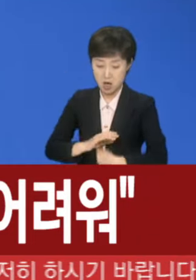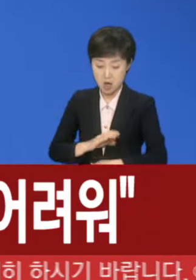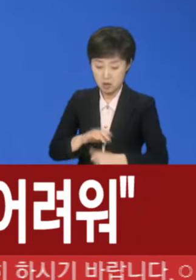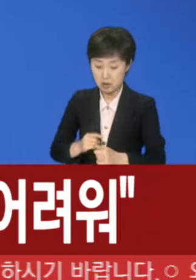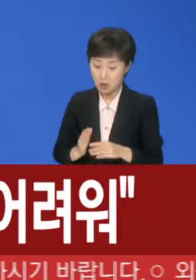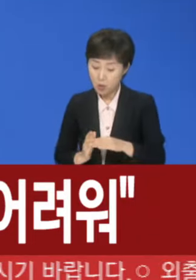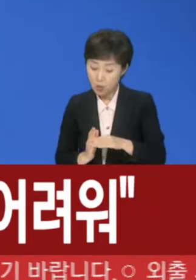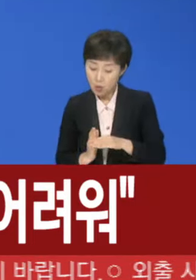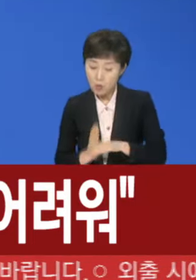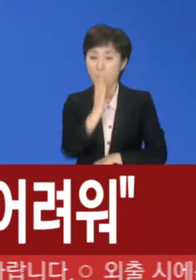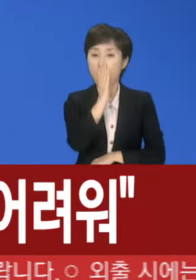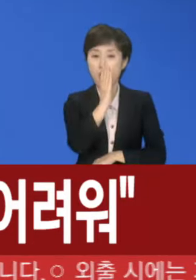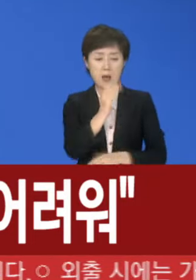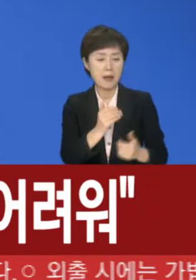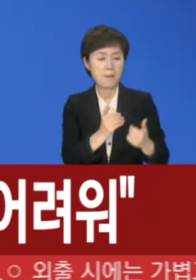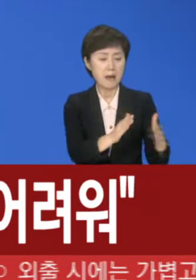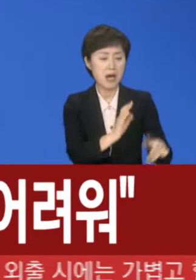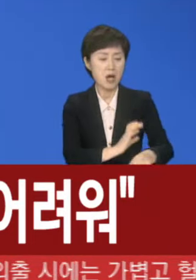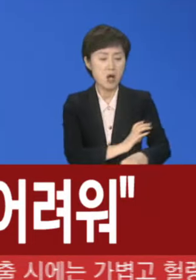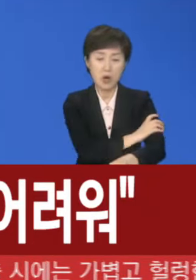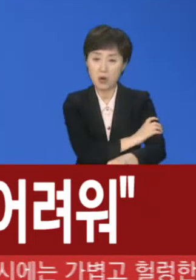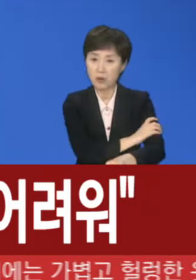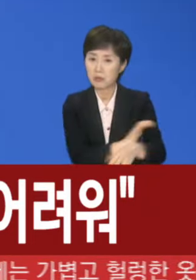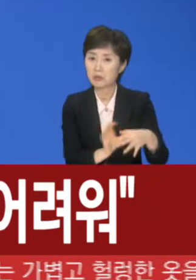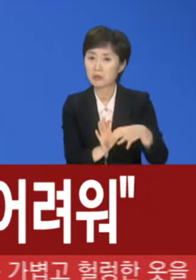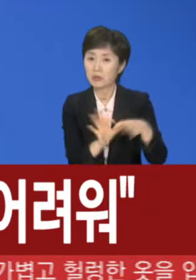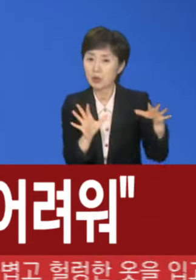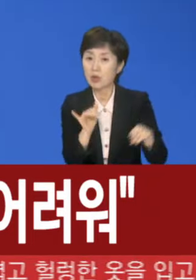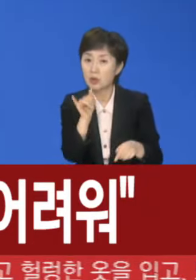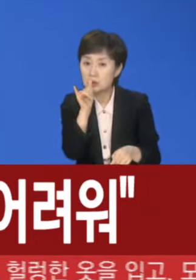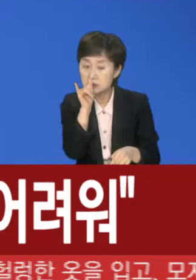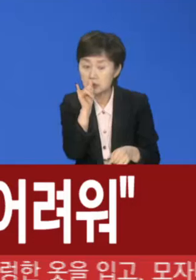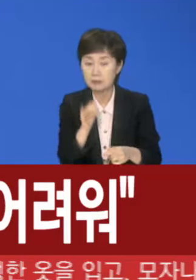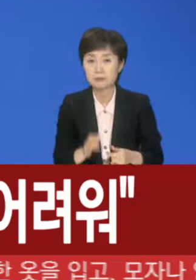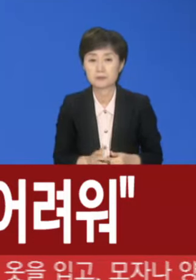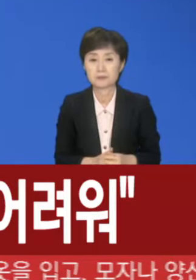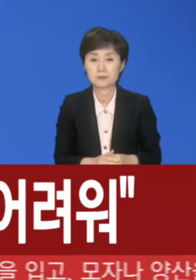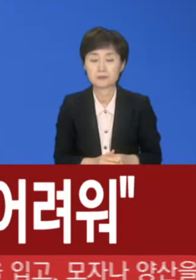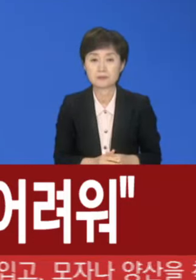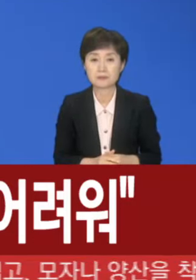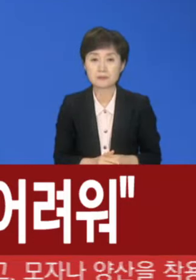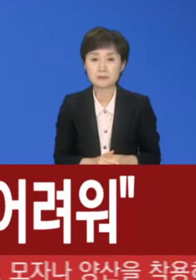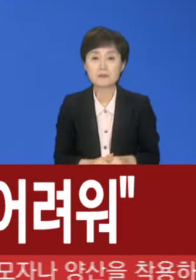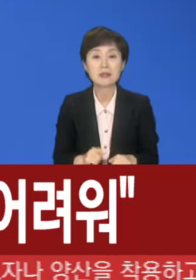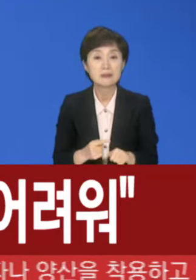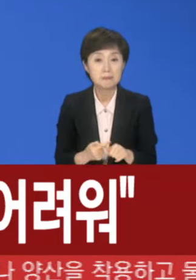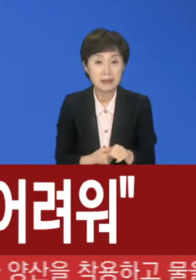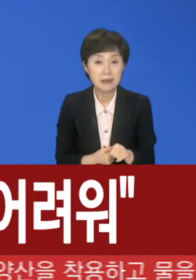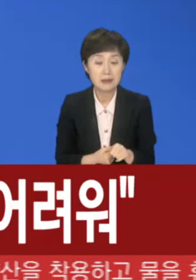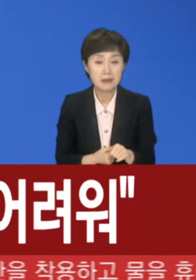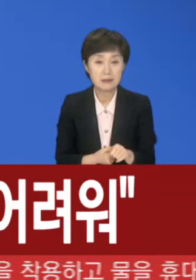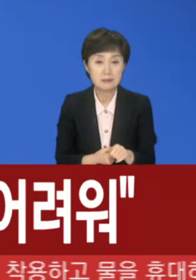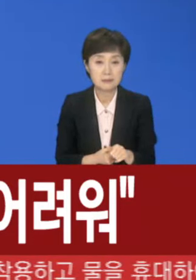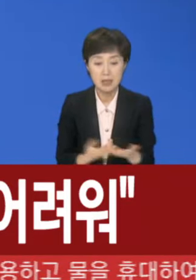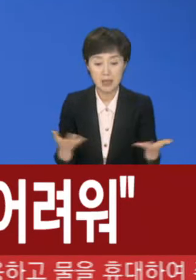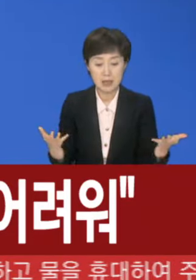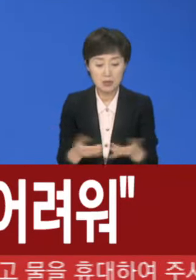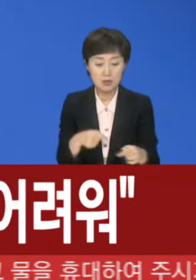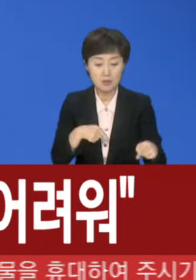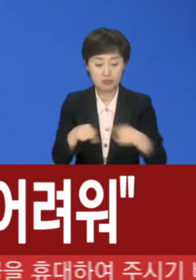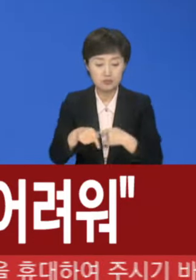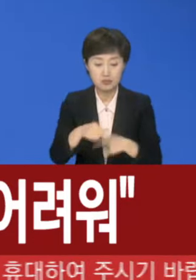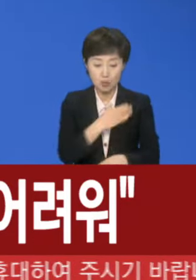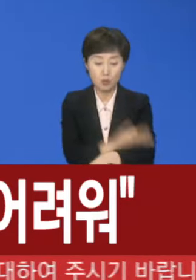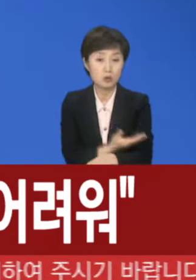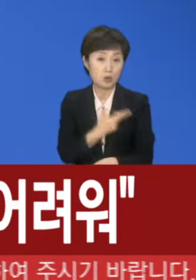소위 월권행위는 여기에 해당되지 않는다고 하는 것이 대법원 판례의 태도입니다. 이에 따르면 작전통제권이 없는